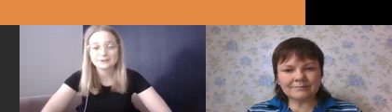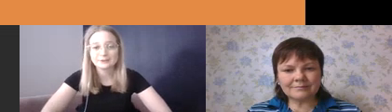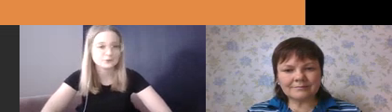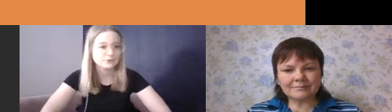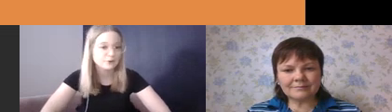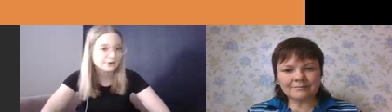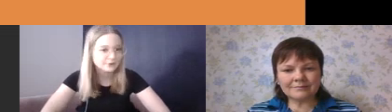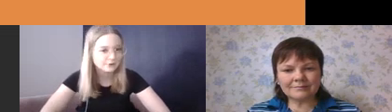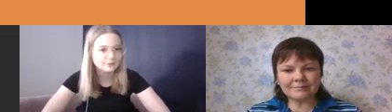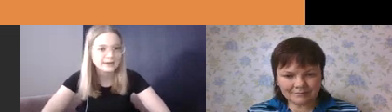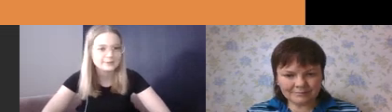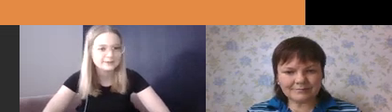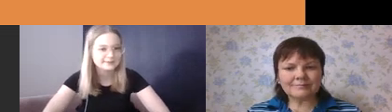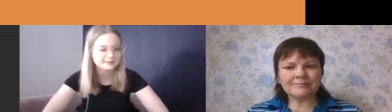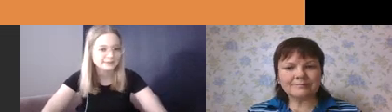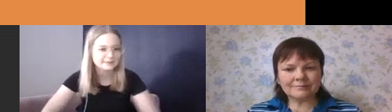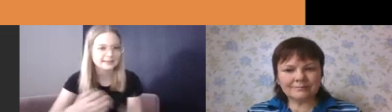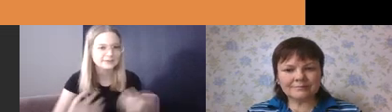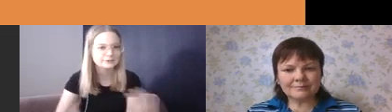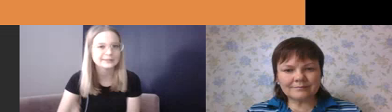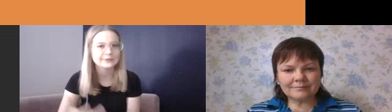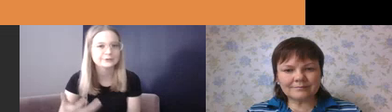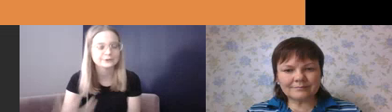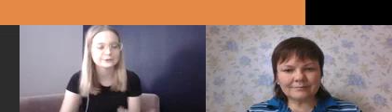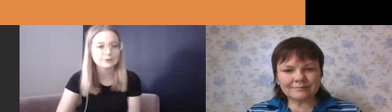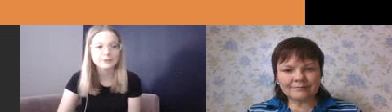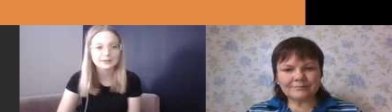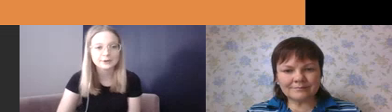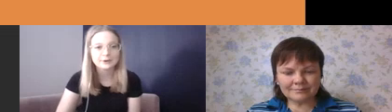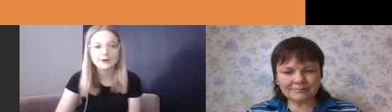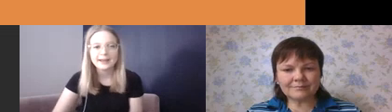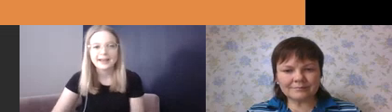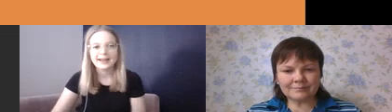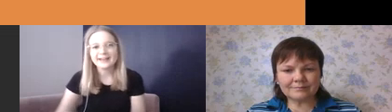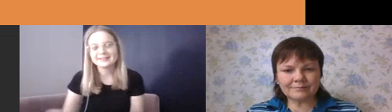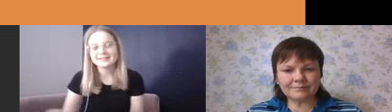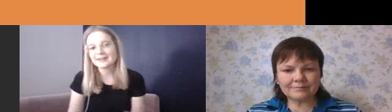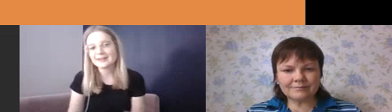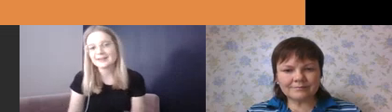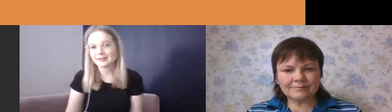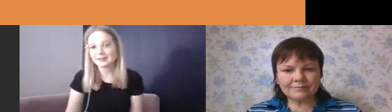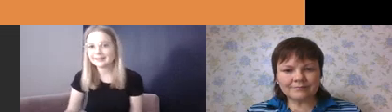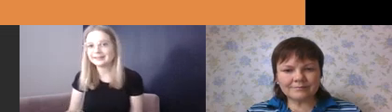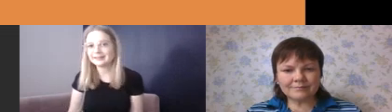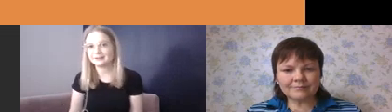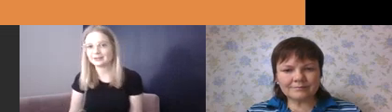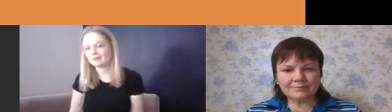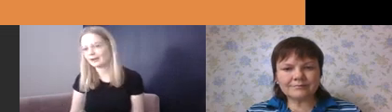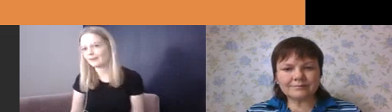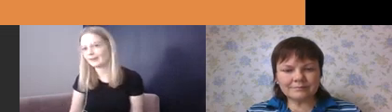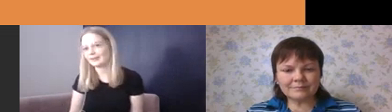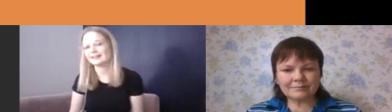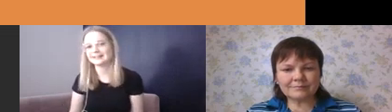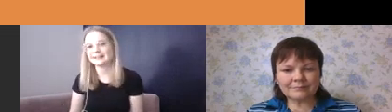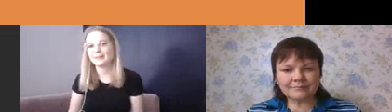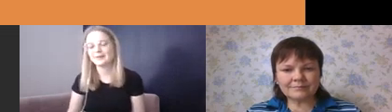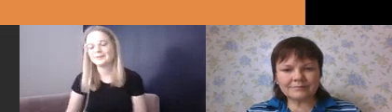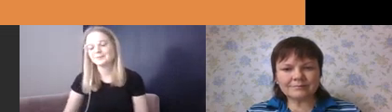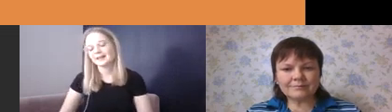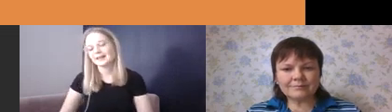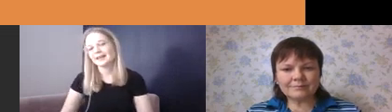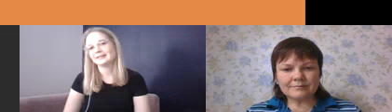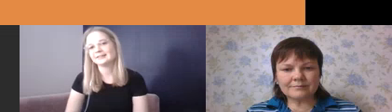üldse mingisuguse portfoolio kokku panema, eks siis mingi tehtud tööde kogumiku, et see juba natukene hiljaks või noh, väga-väga